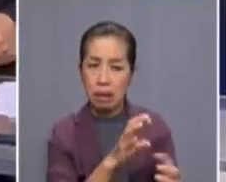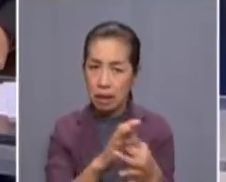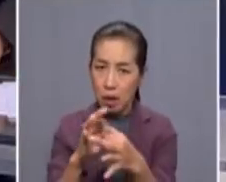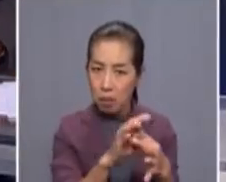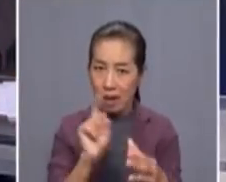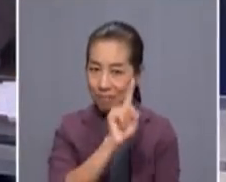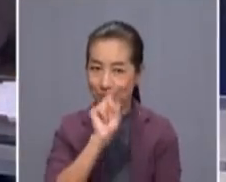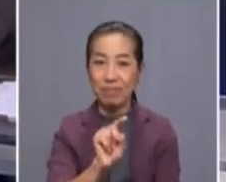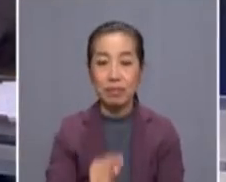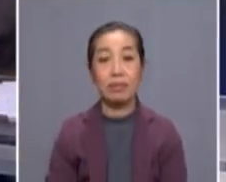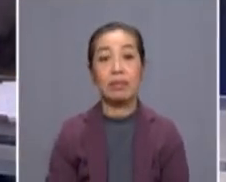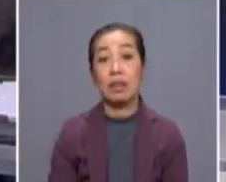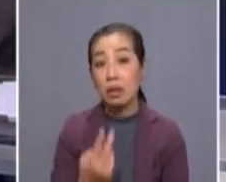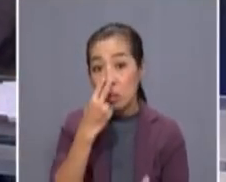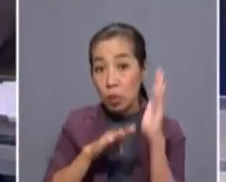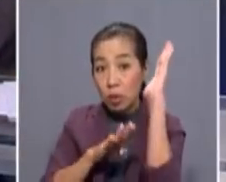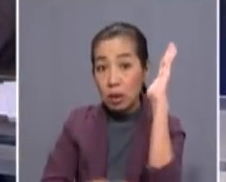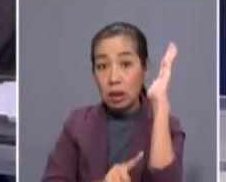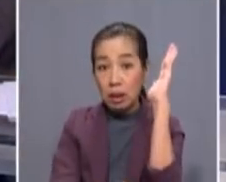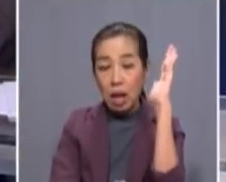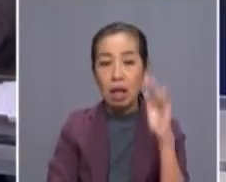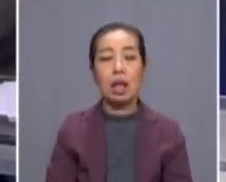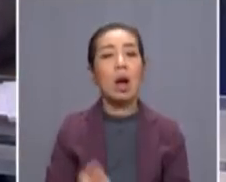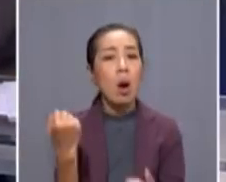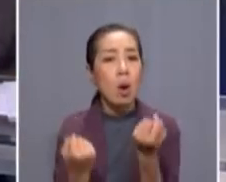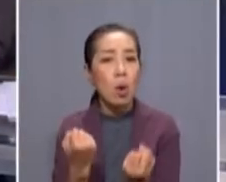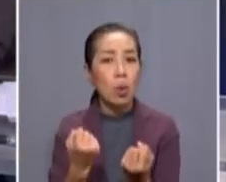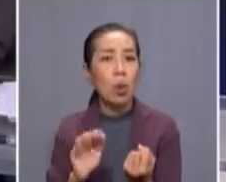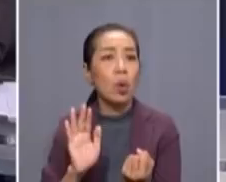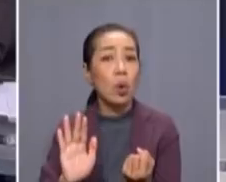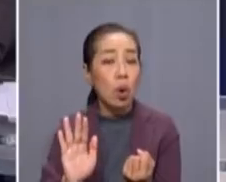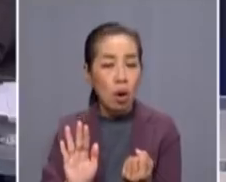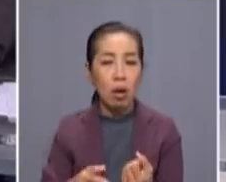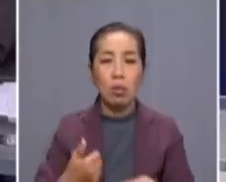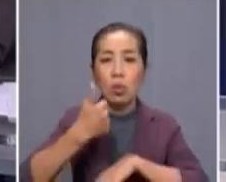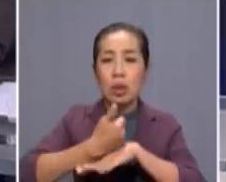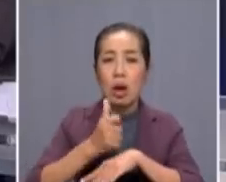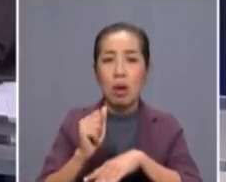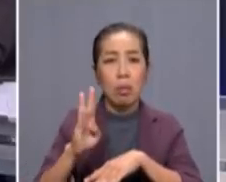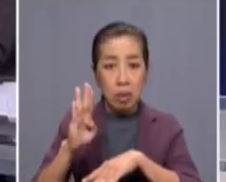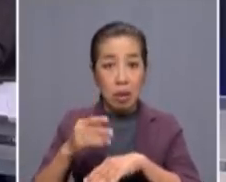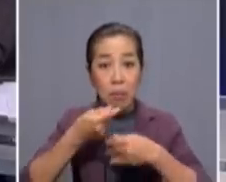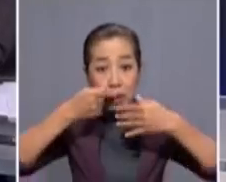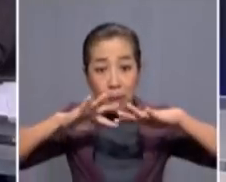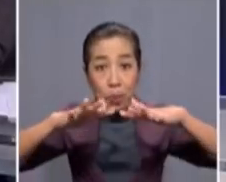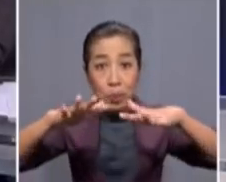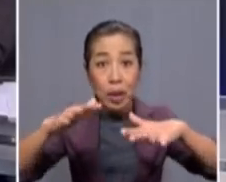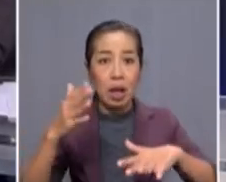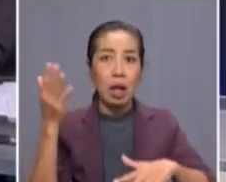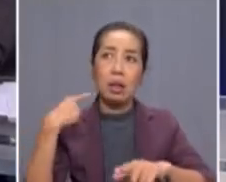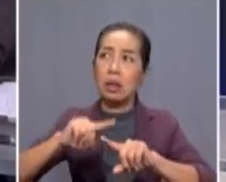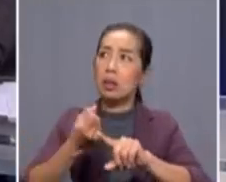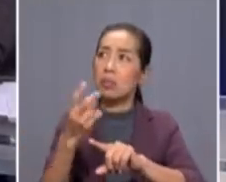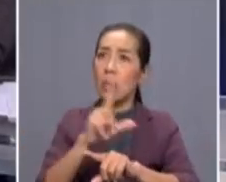ไปที่จังหวัดตรังกันหน่อยนะคะมีเหตุการณ์ที่รถของนายกเล็กที่จังหวัดตรังเนี่ยนะคุณผู้ชมเขาพุ่งดิ่งจมน้ำตั้งแต่25ธันวา